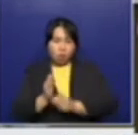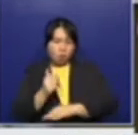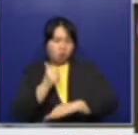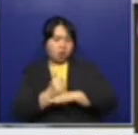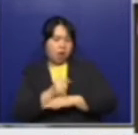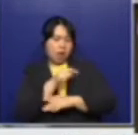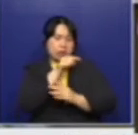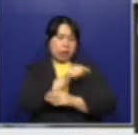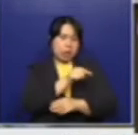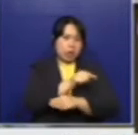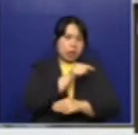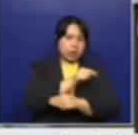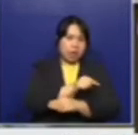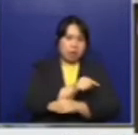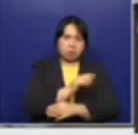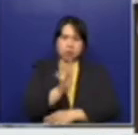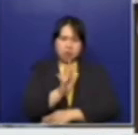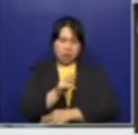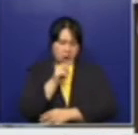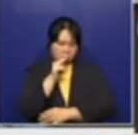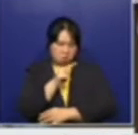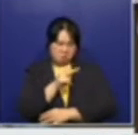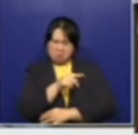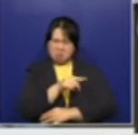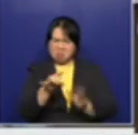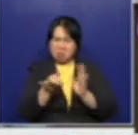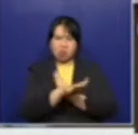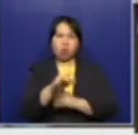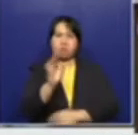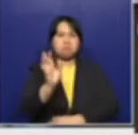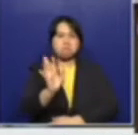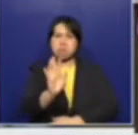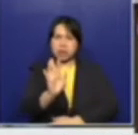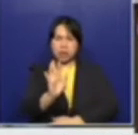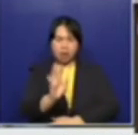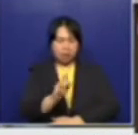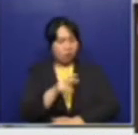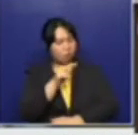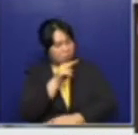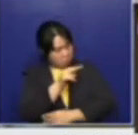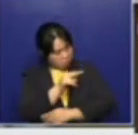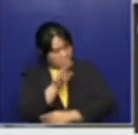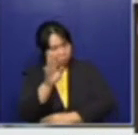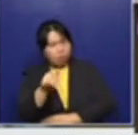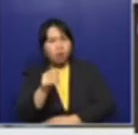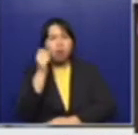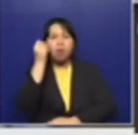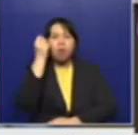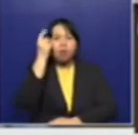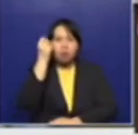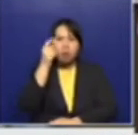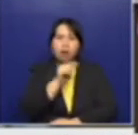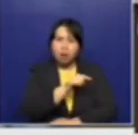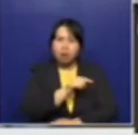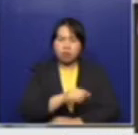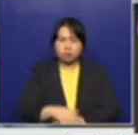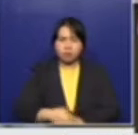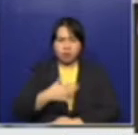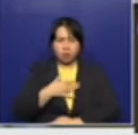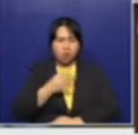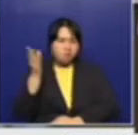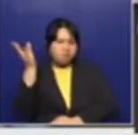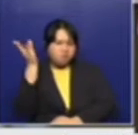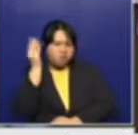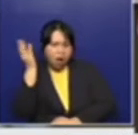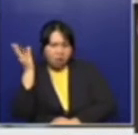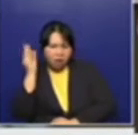ที่มีประสบการณ์แล้วจะต้องดูแคลนแต่เป็นเรื่องที่ต้องสร้างความเข้าใจผมฟังจากเยาวชนหลายเวทีเขาหมด